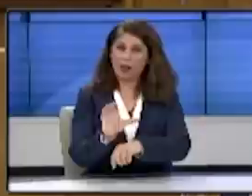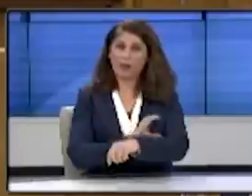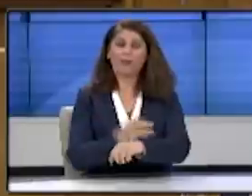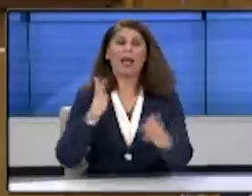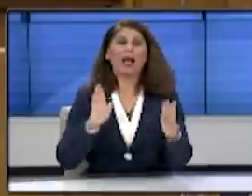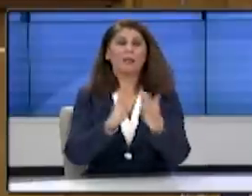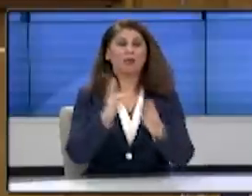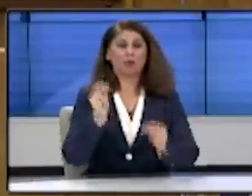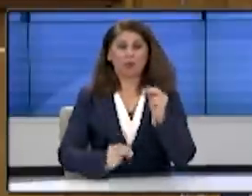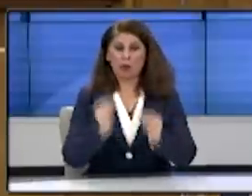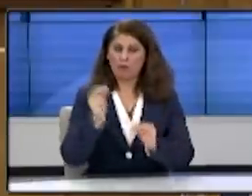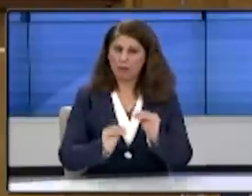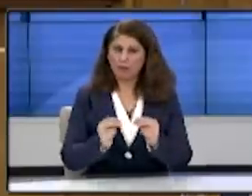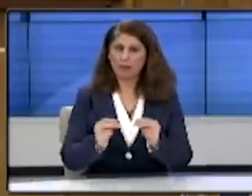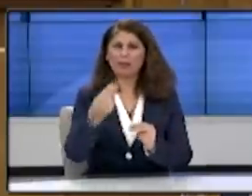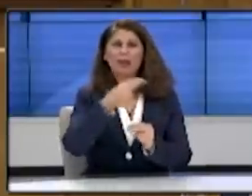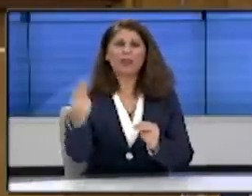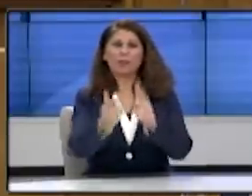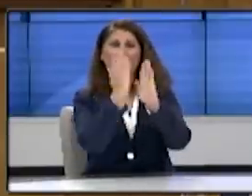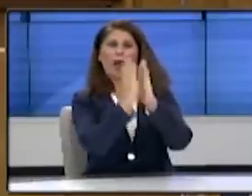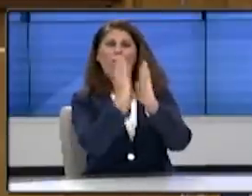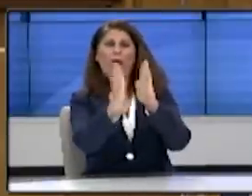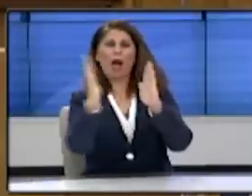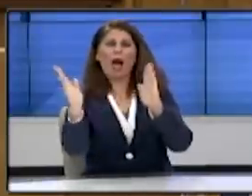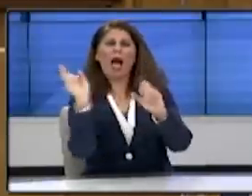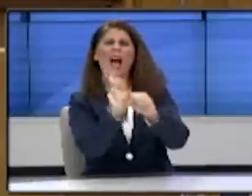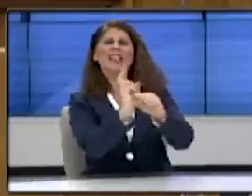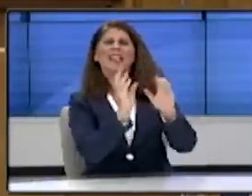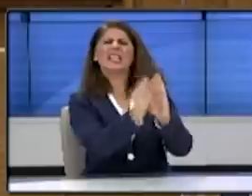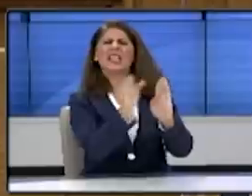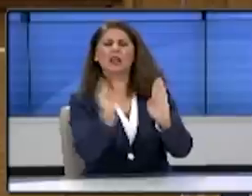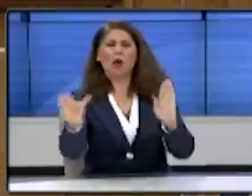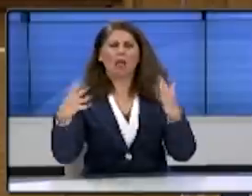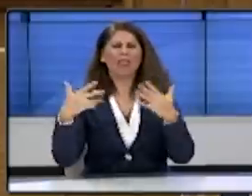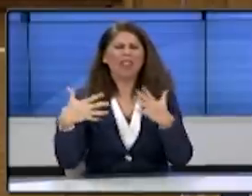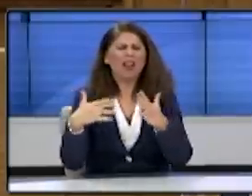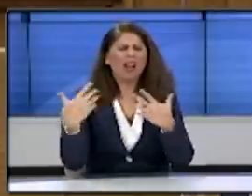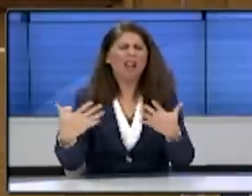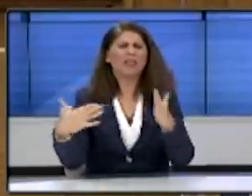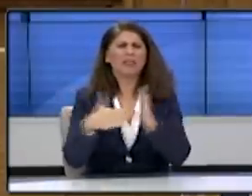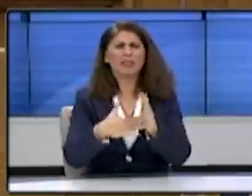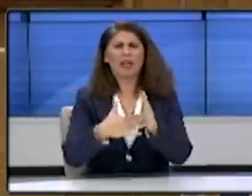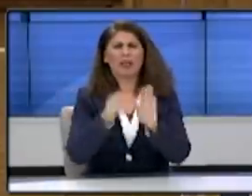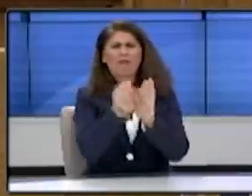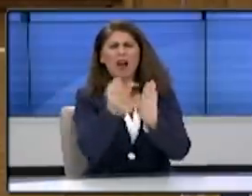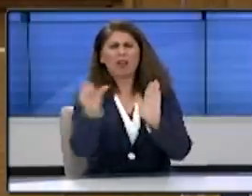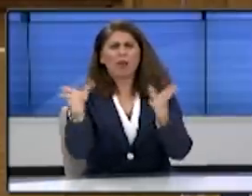αντιμετώπιση του προβλήματος με την αρχιοθέτηση των δεκάδων χιλιάδων φακέλων κλπ.